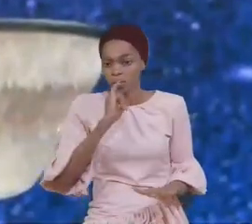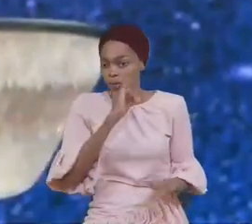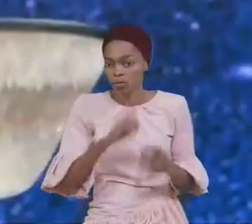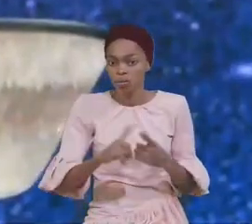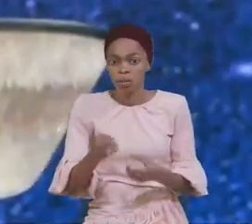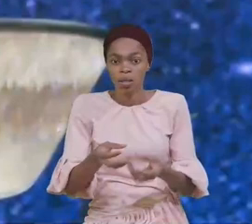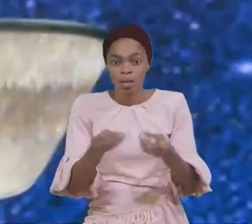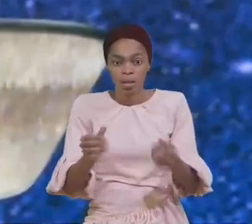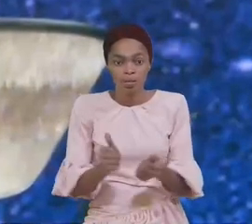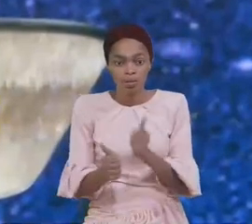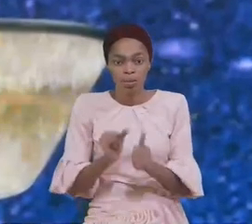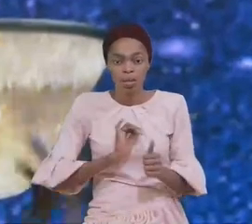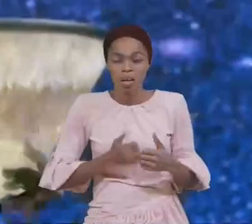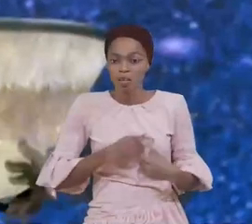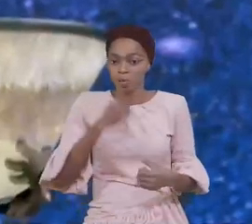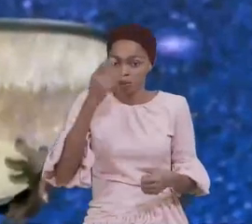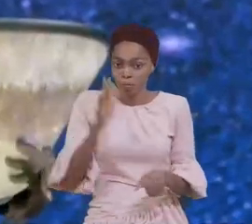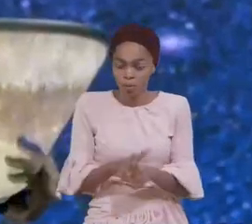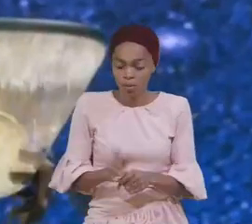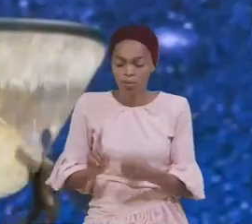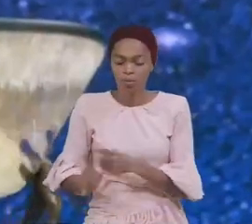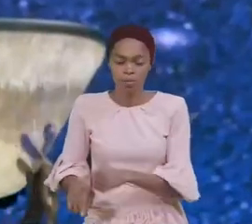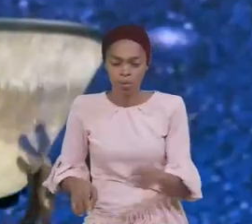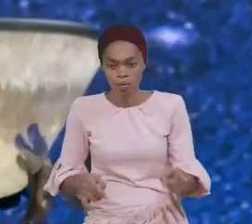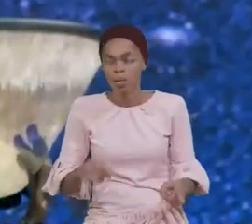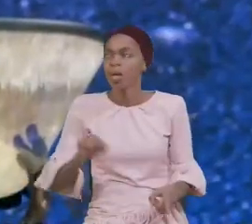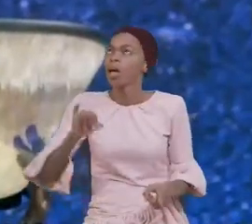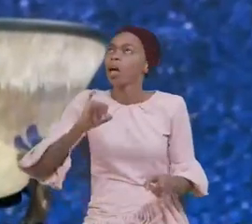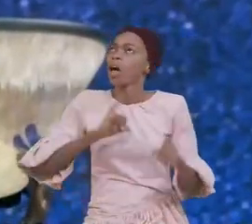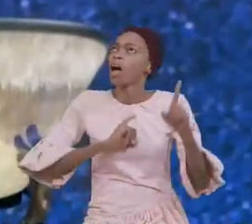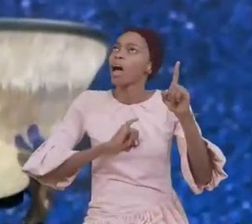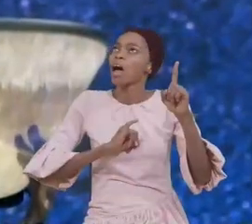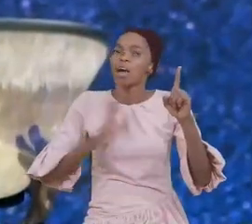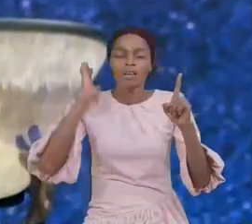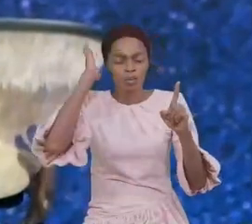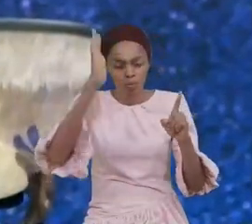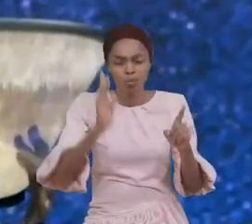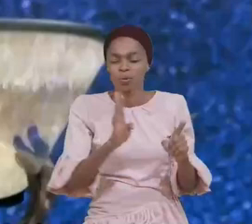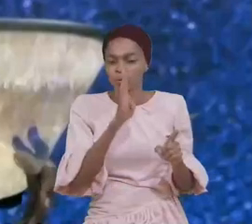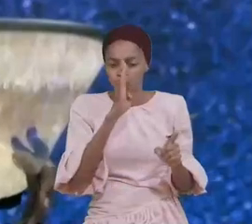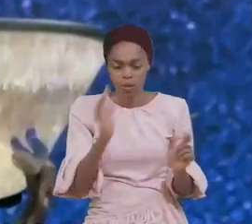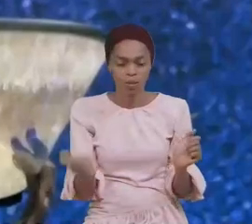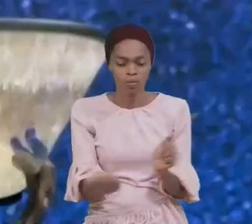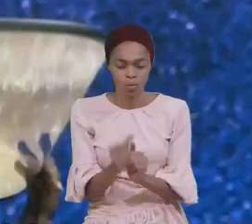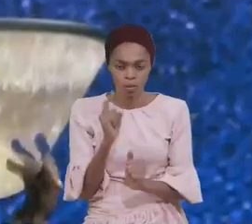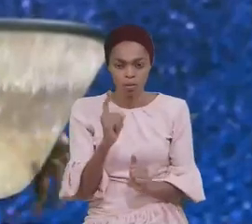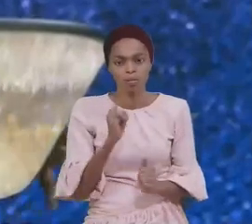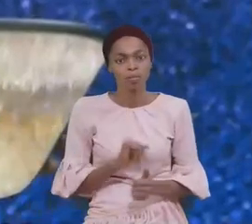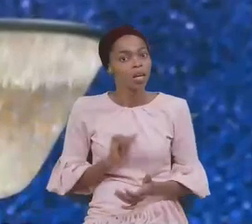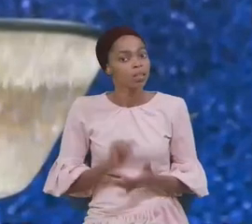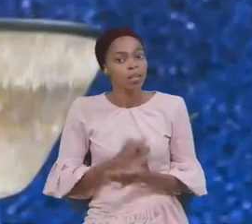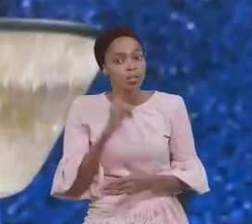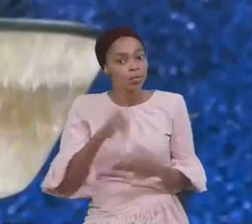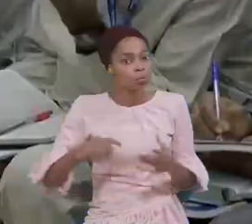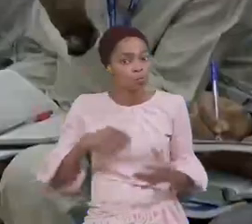enfants d'Israël dans le pays que j'ai juré de leur donner. Et je serai moi-même avec toi. C'est ce dont nous avons besoin.